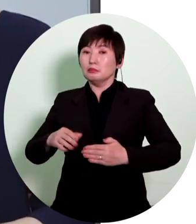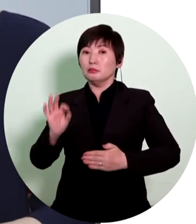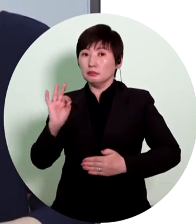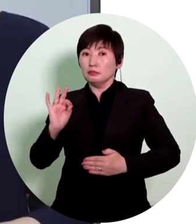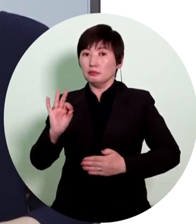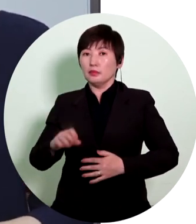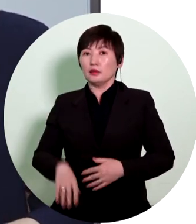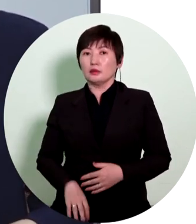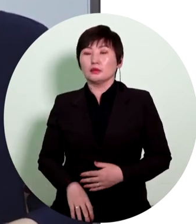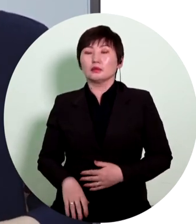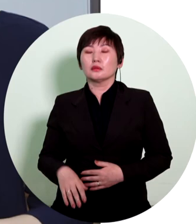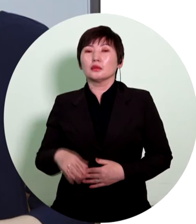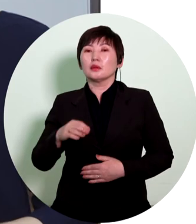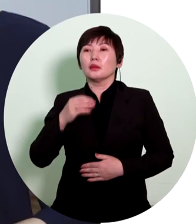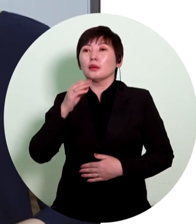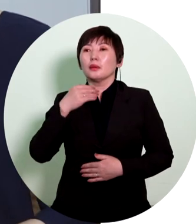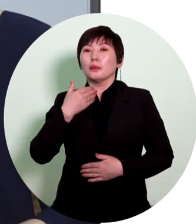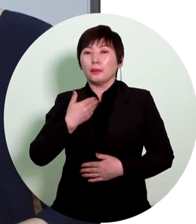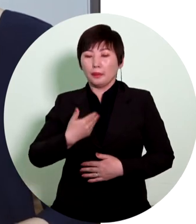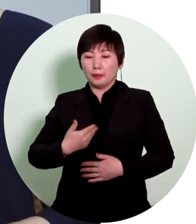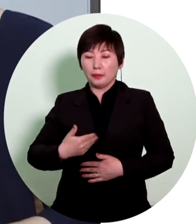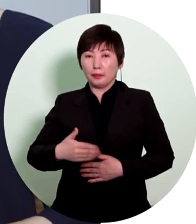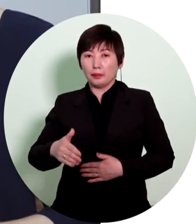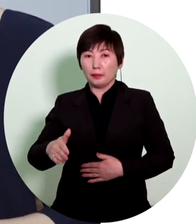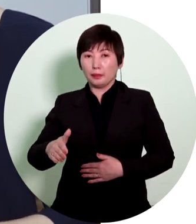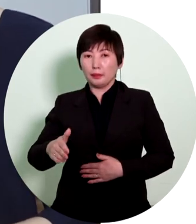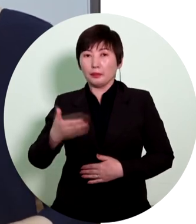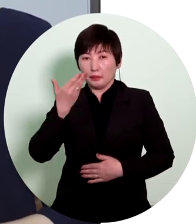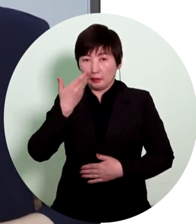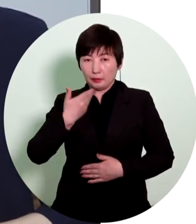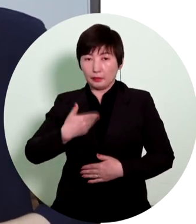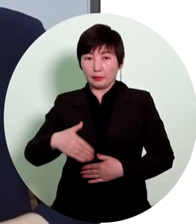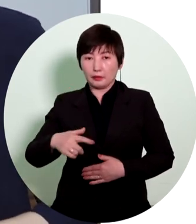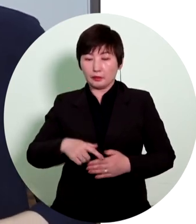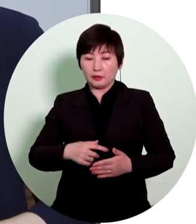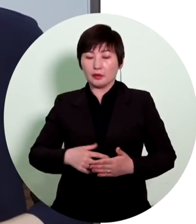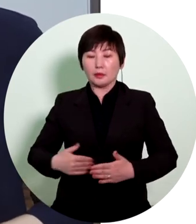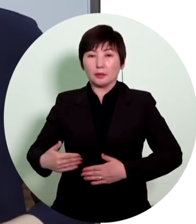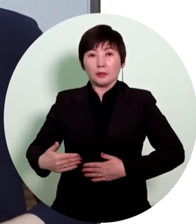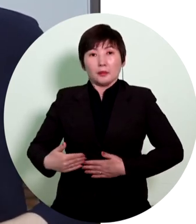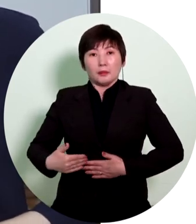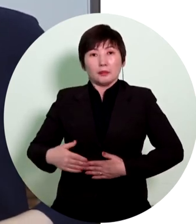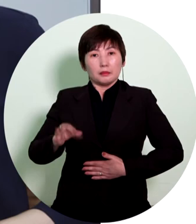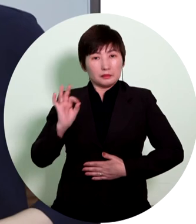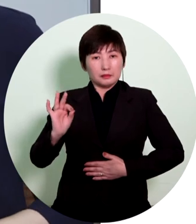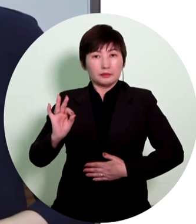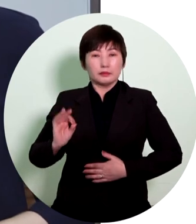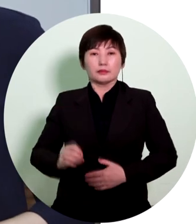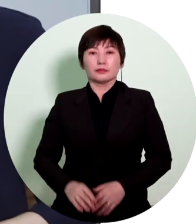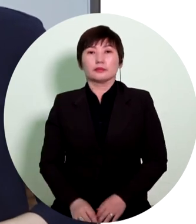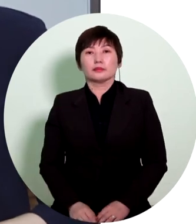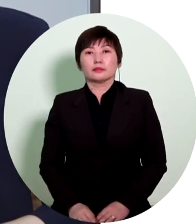ёстой. Ааж ахнаар буцаагаад амьсгалаа амаараа гаргахад гидэс дотгошо хонхох